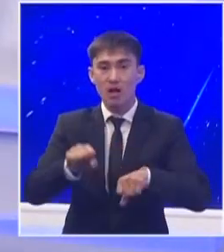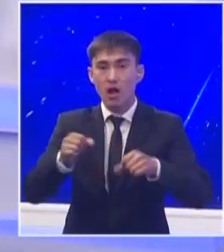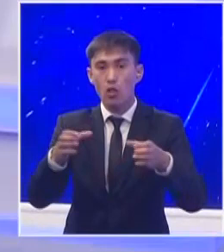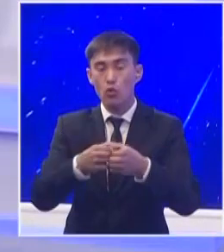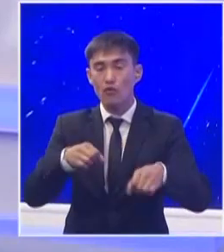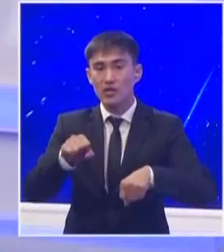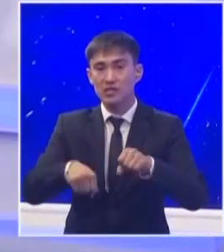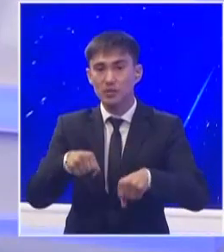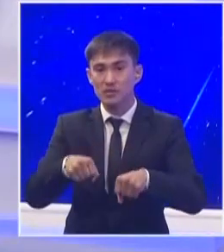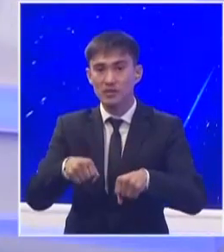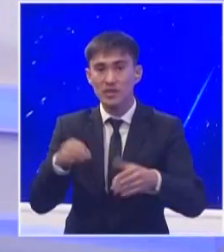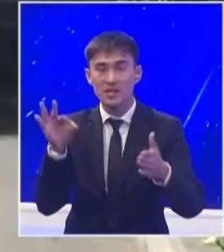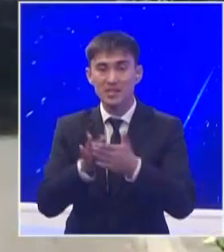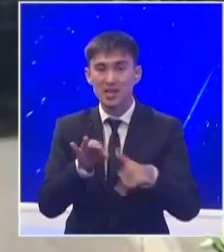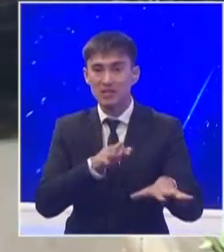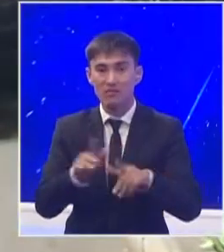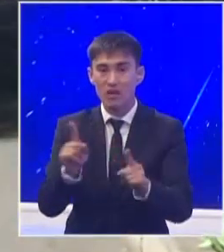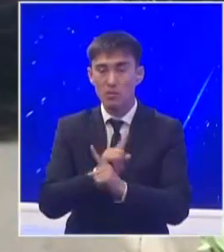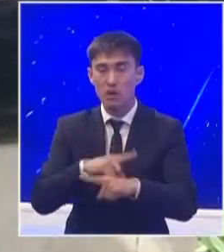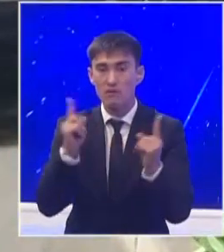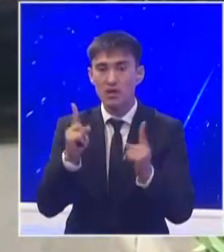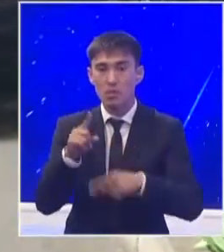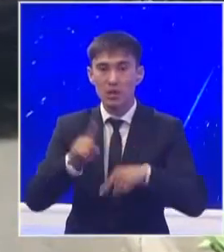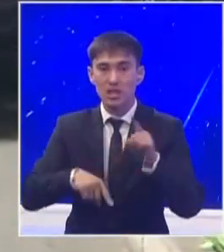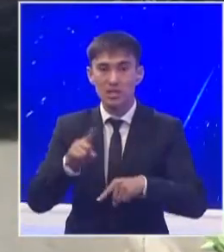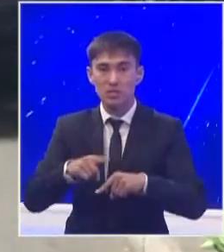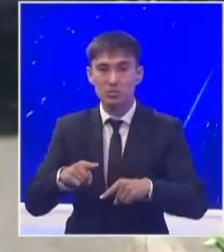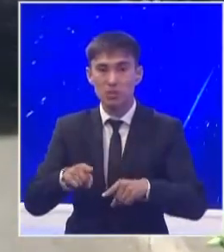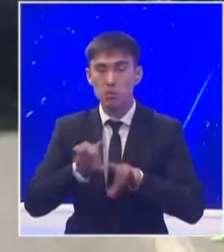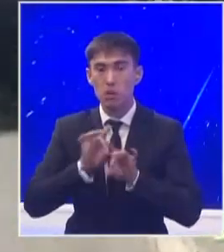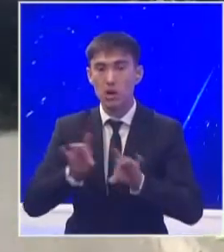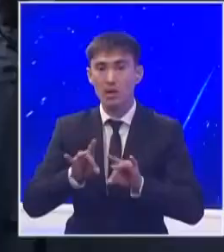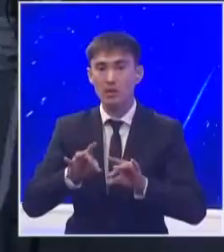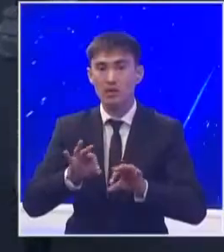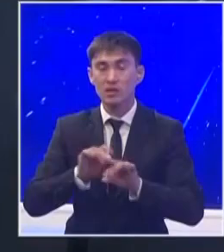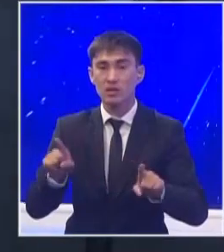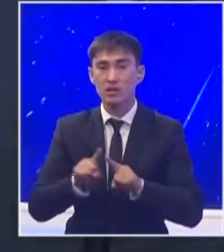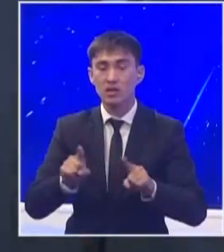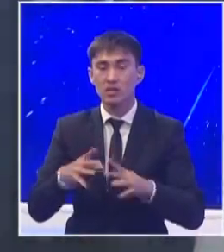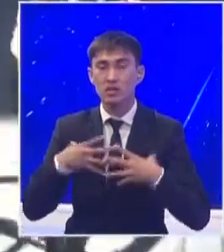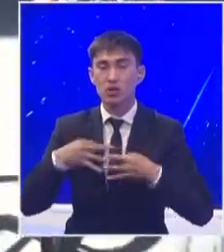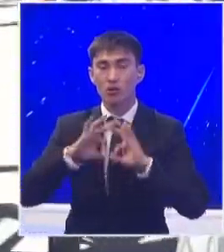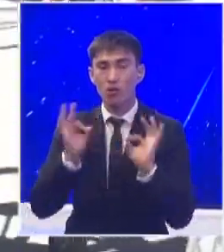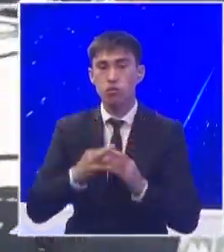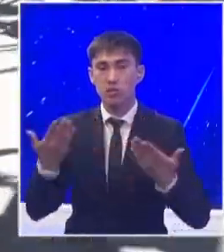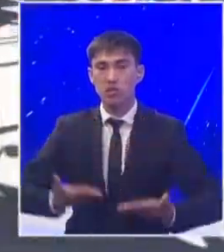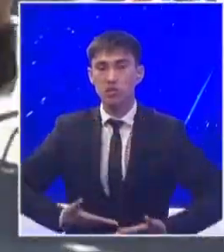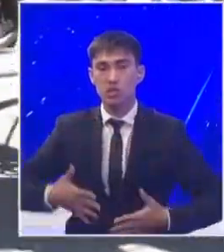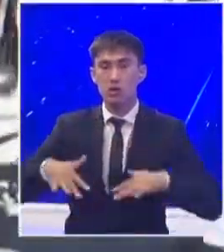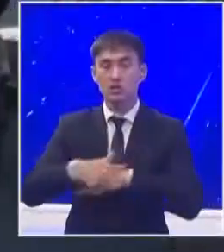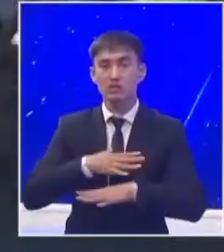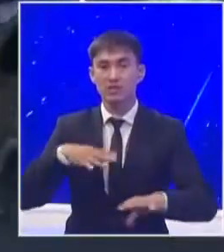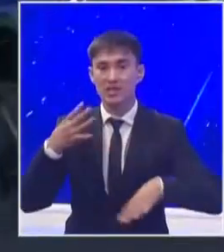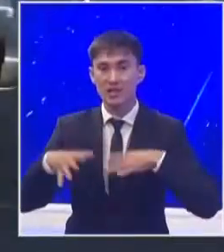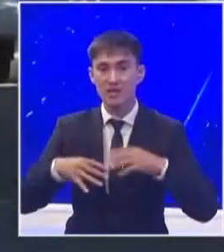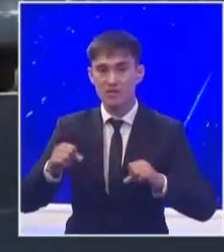велосипедистов. Цель акции – формирование патриотизма, а также пропаганда здорового образа жизни и массового занятия физической культурой и спортом.